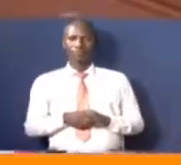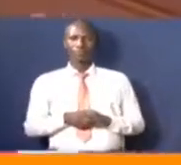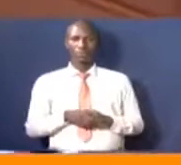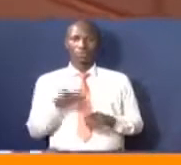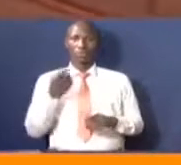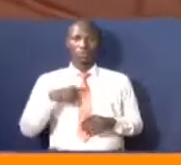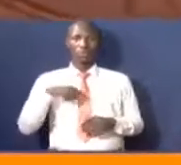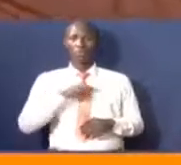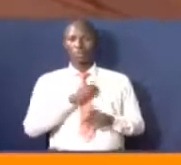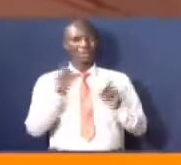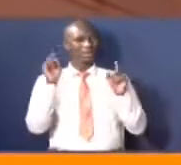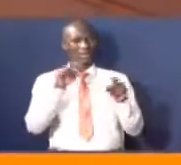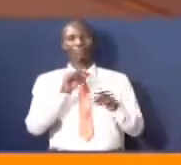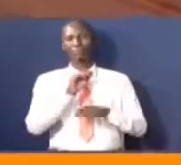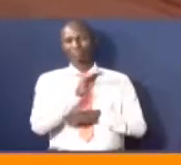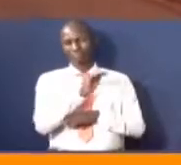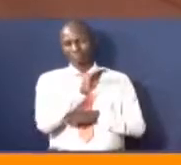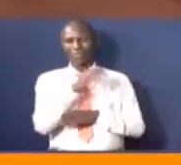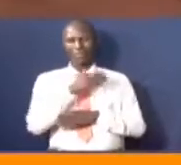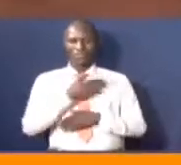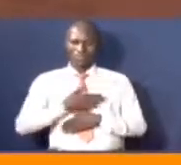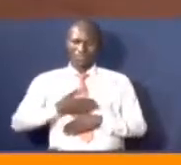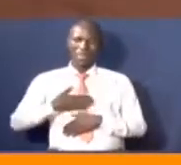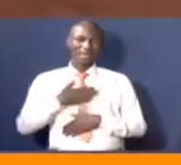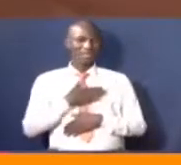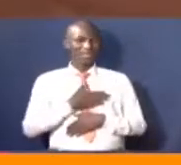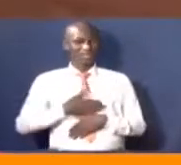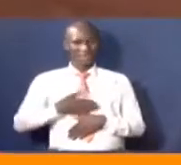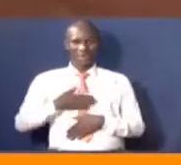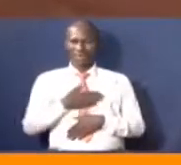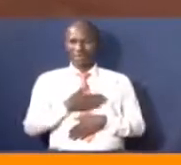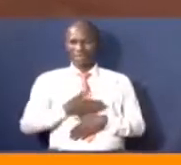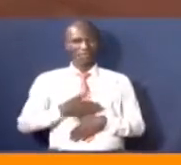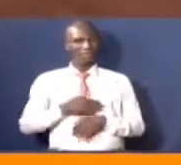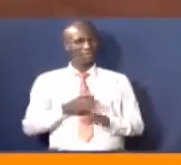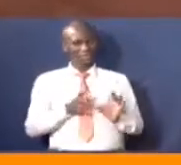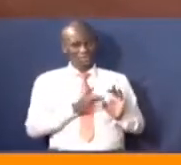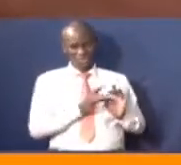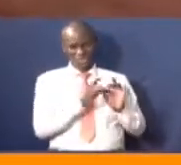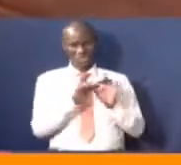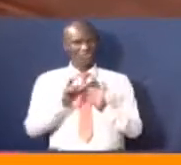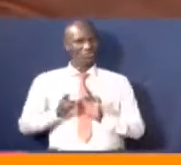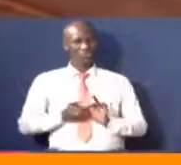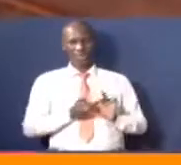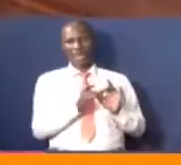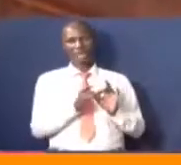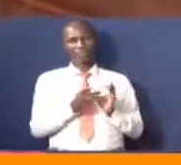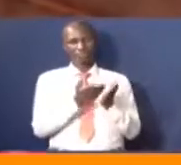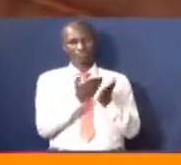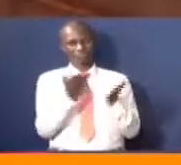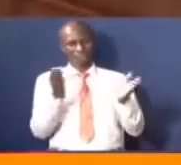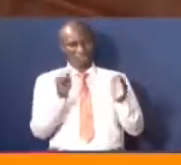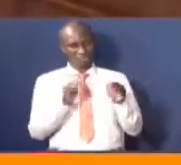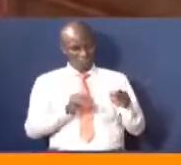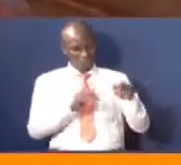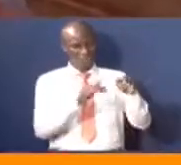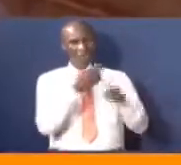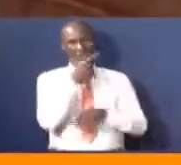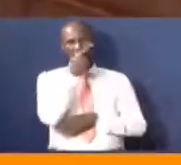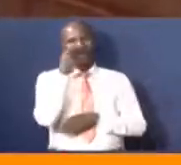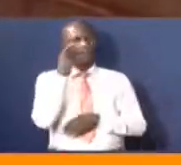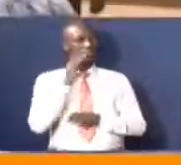tumekuja kuwasi tafadhali kaeni kitu kimoja nyuma ya Kalonzo